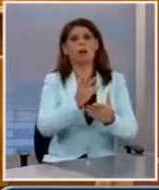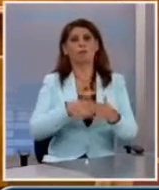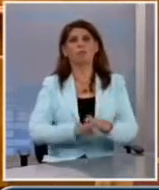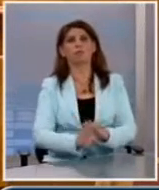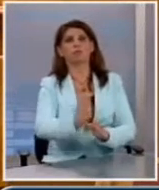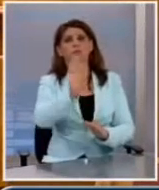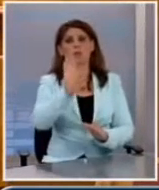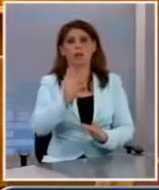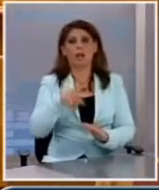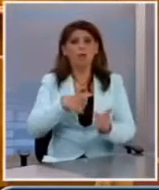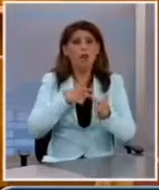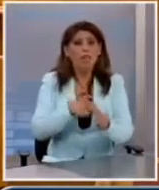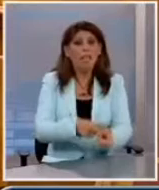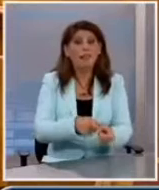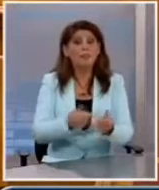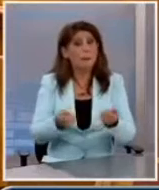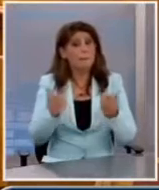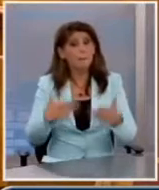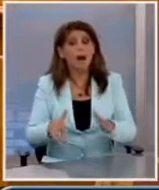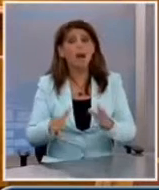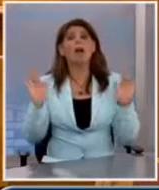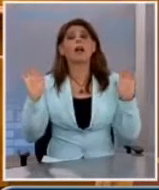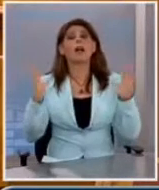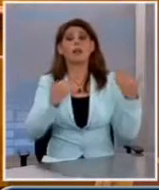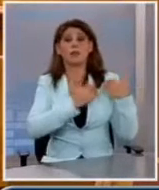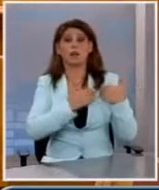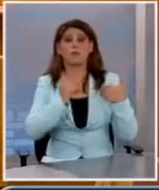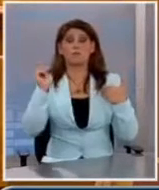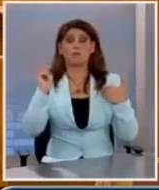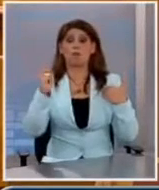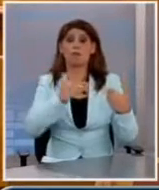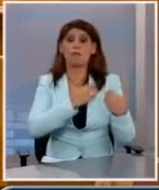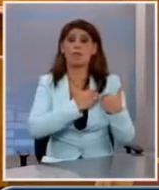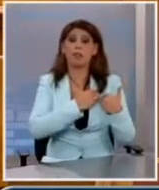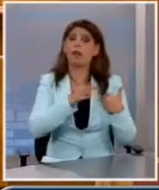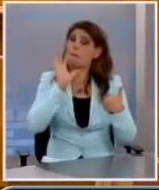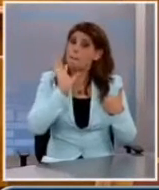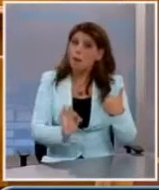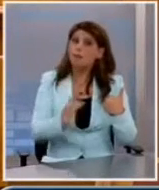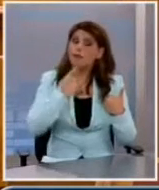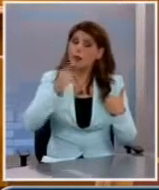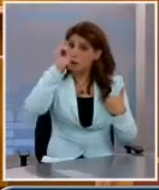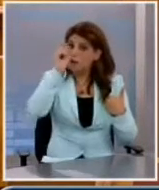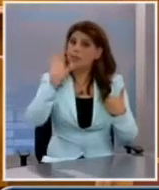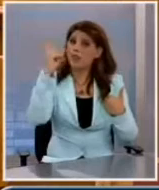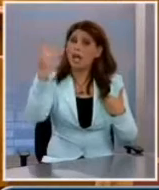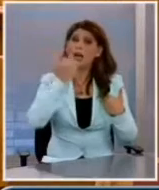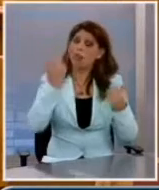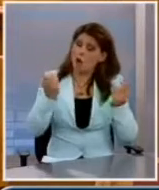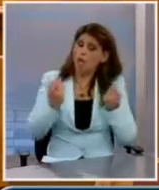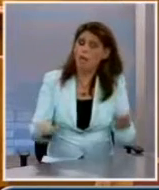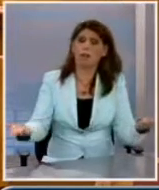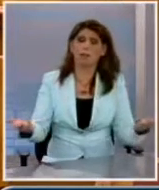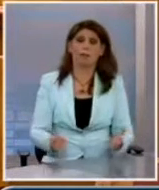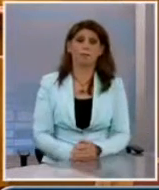συνετελέστη, δεν θα αναλάβει κανένας πολιτική ευθύνη να πει ότι πράγματι έγινε ένα λάθος? Και θα σας πω κάτι,